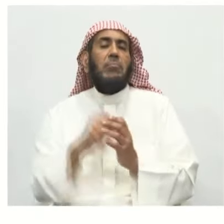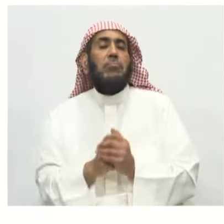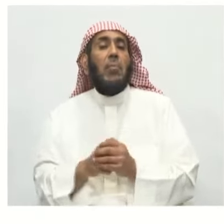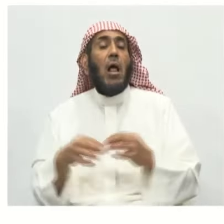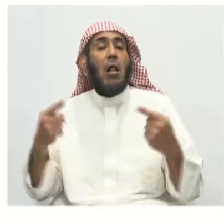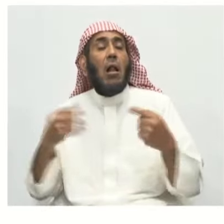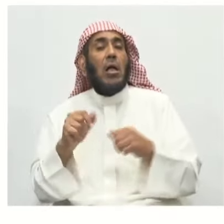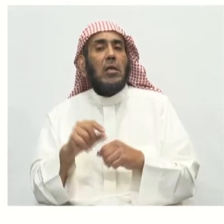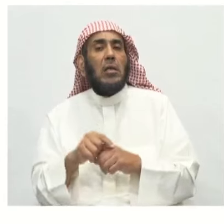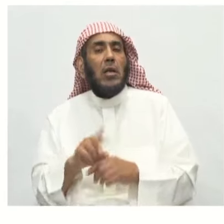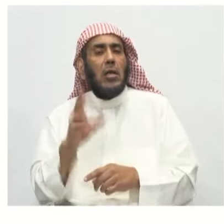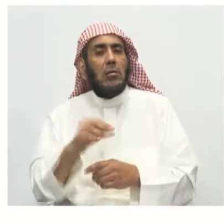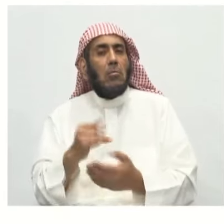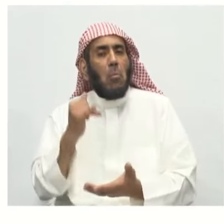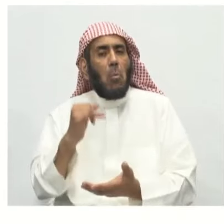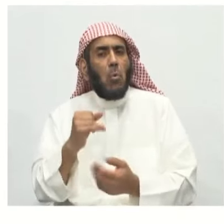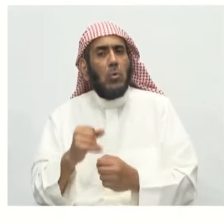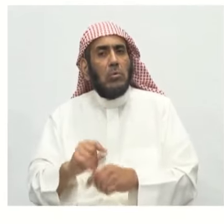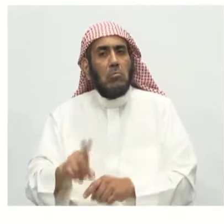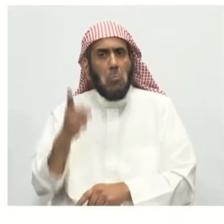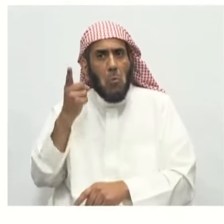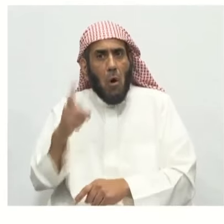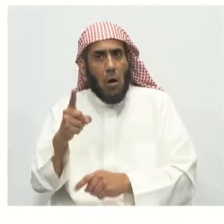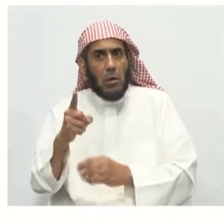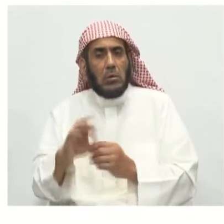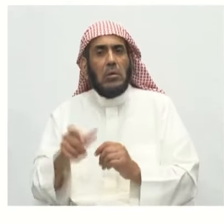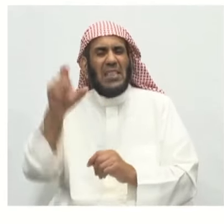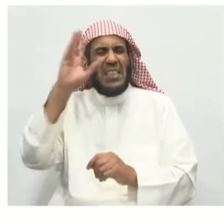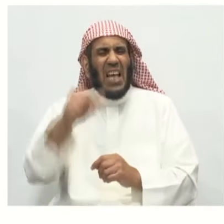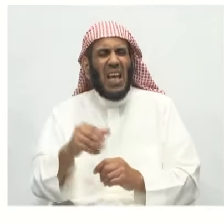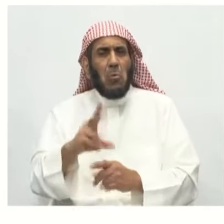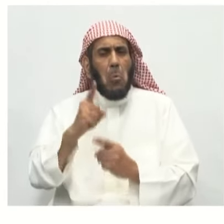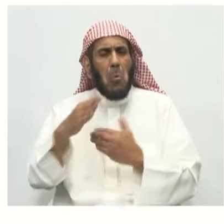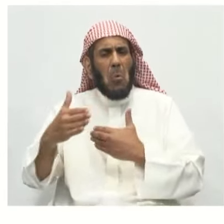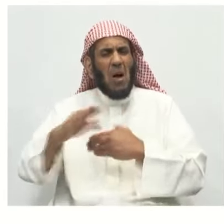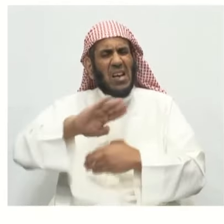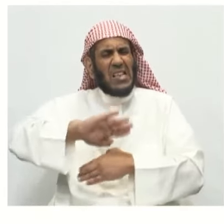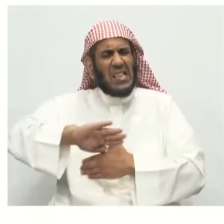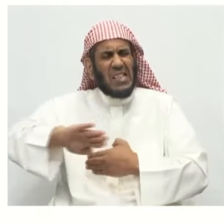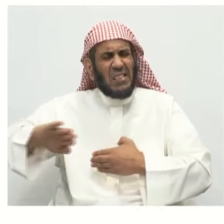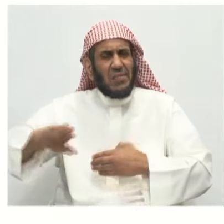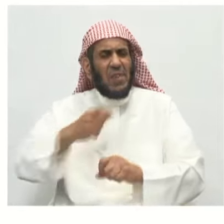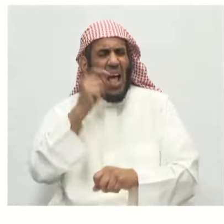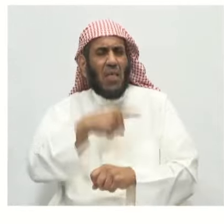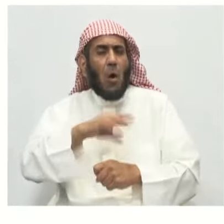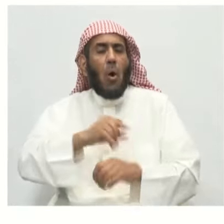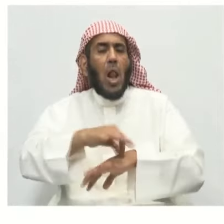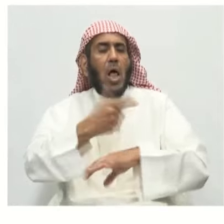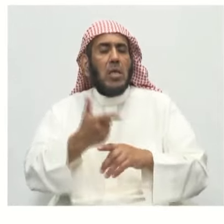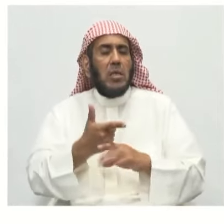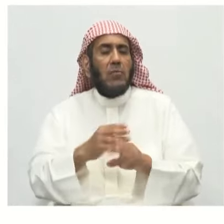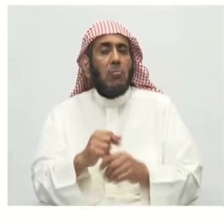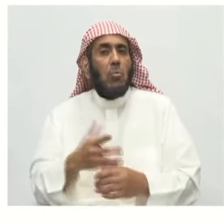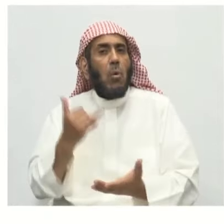التي كفلت ردع الساحر وكفي اذاه وشره عن الناس اذا من الذي